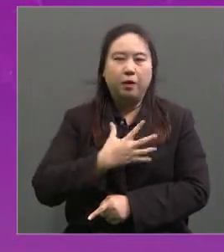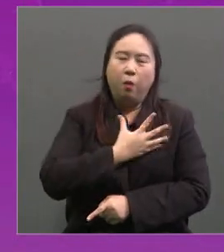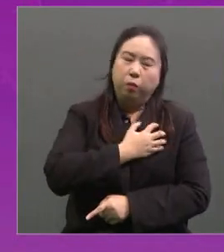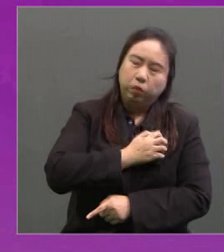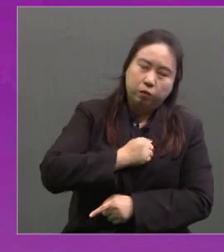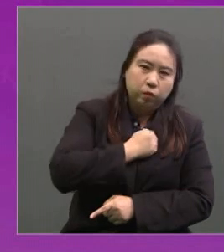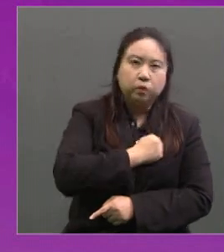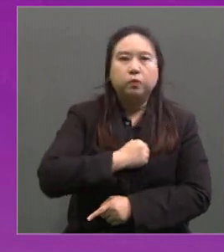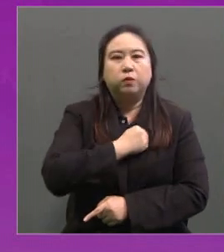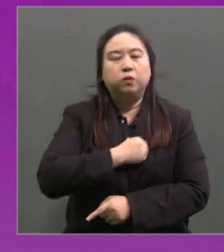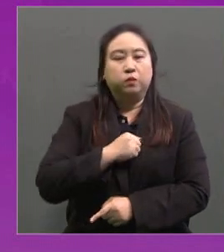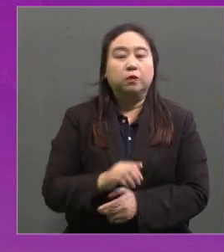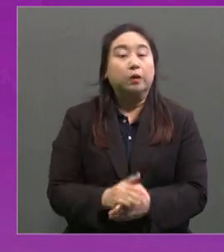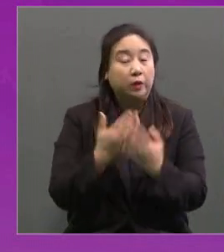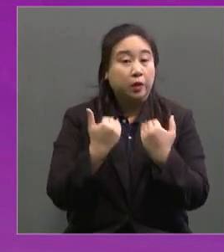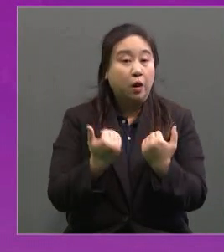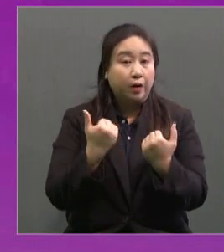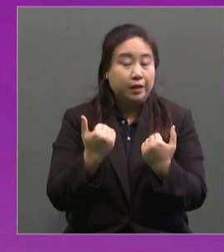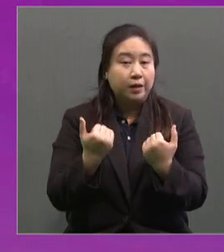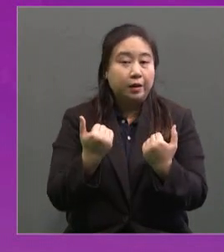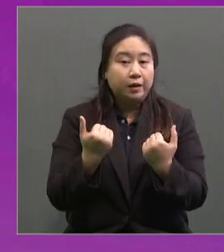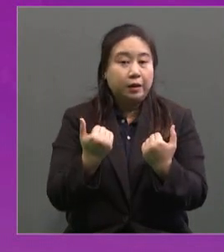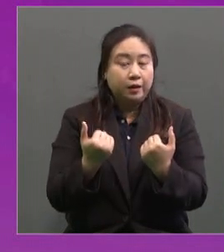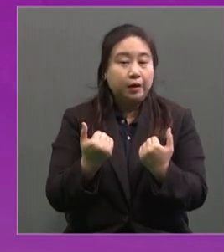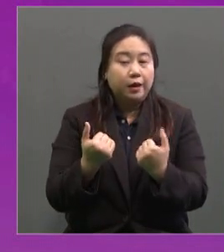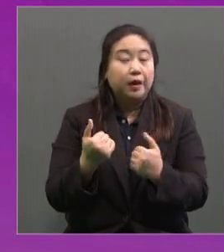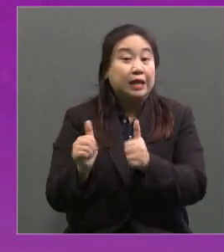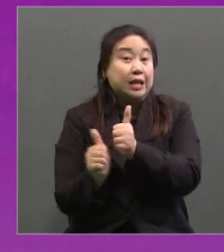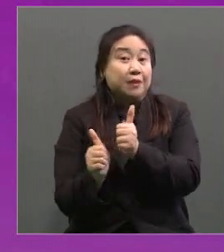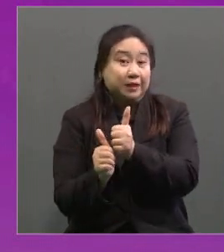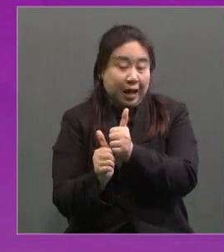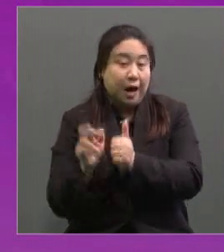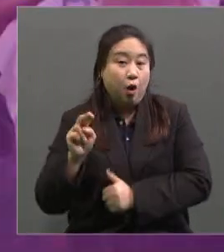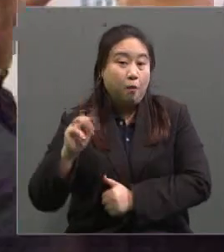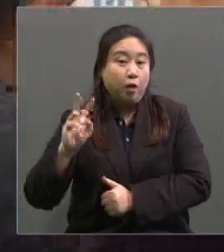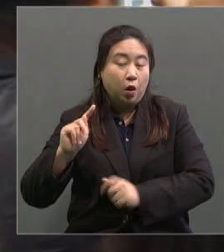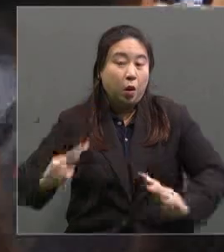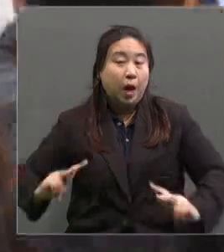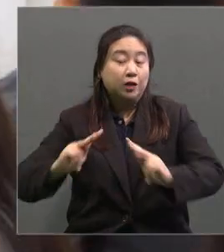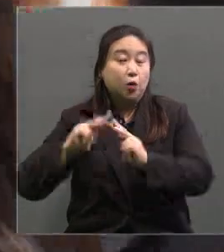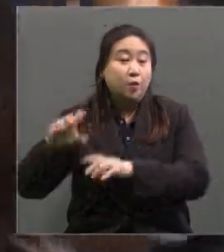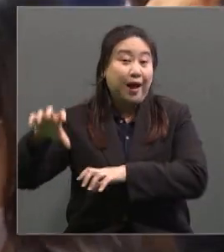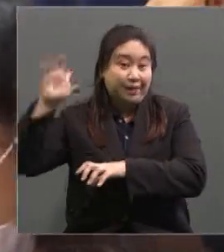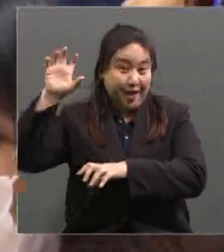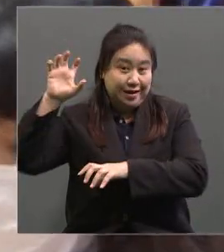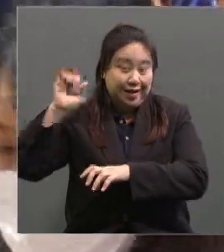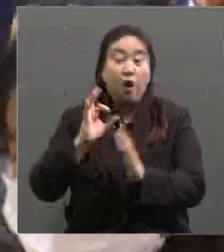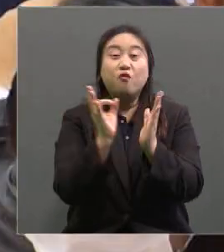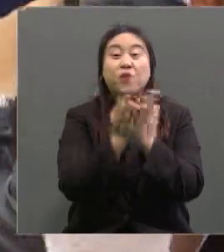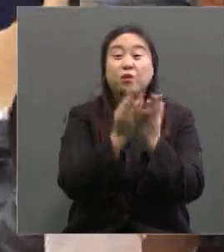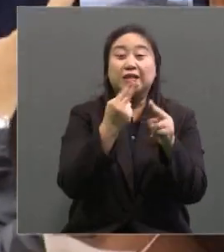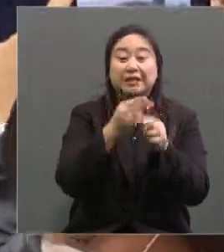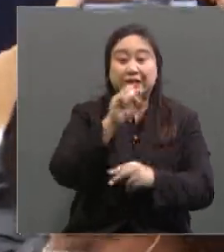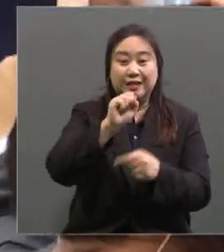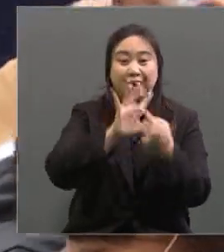ๆนะคะประเด็นที่เกิดขึ้นเนี่ยทางคุณเอกภพเหลืองประเสริฐที่ปรึกษารัฐมนตรีว่าการกระทรวงมหาดไทยผู้ก่อตั้งเพจสายใหม่ต้องรอด